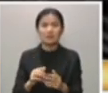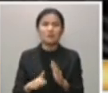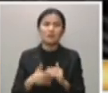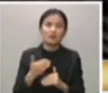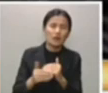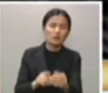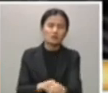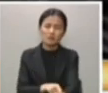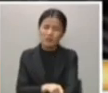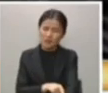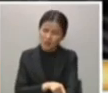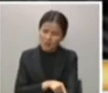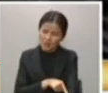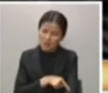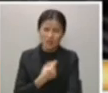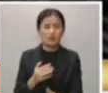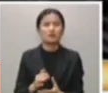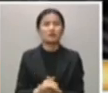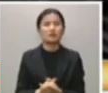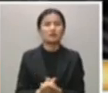กือบที่สุดในโลก